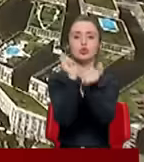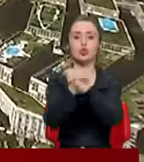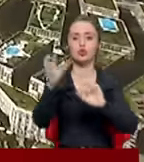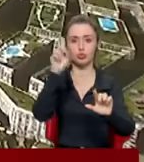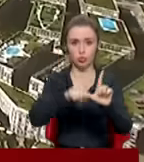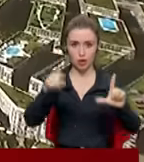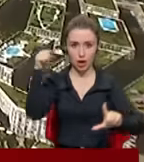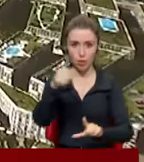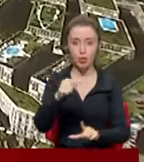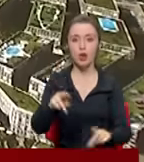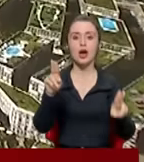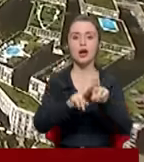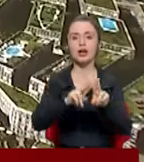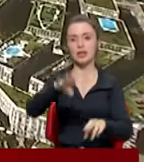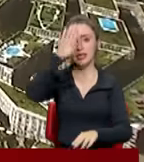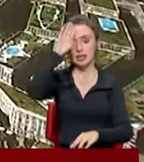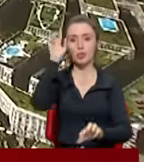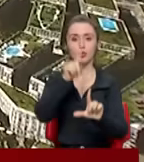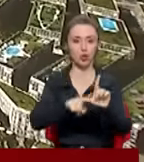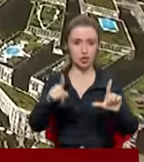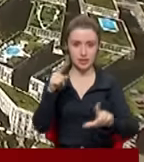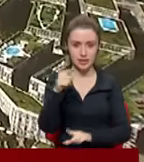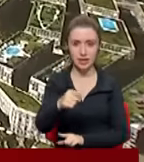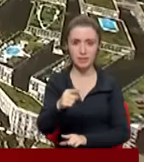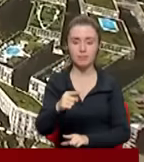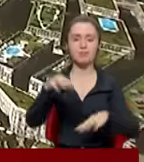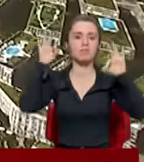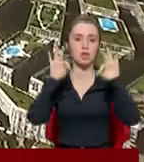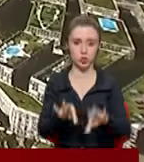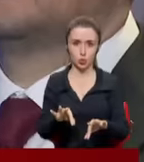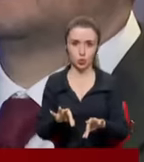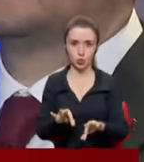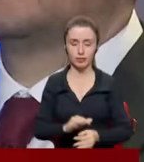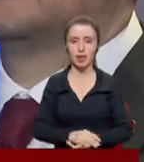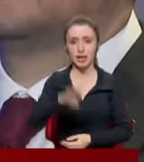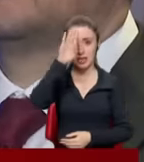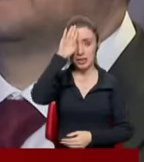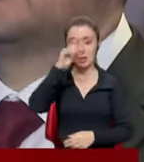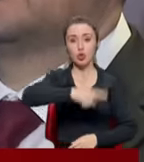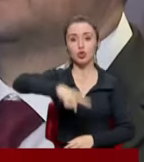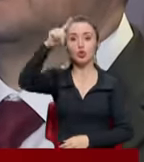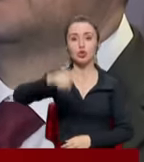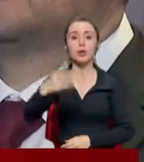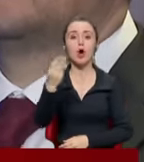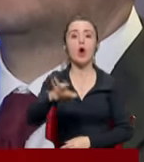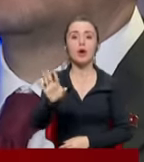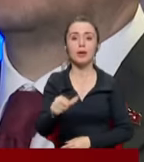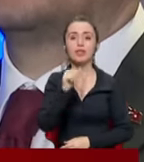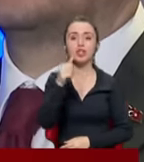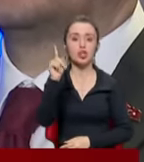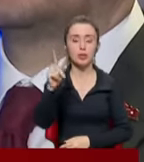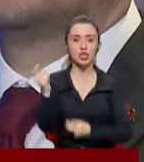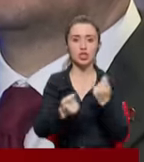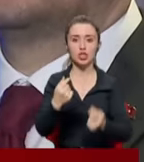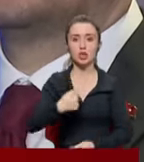projemizi Kanal İstanbul projesini de hayata geçiriyoruz İstanbul'un gündeminde olmayan hiçbir